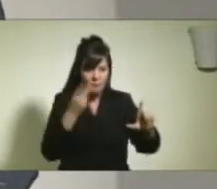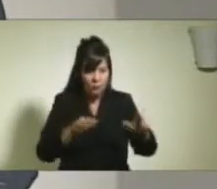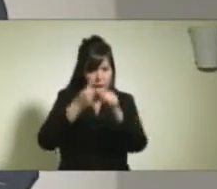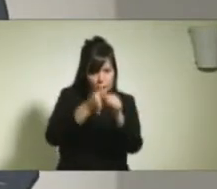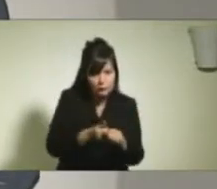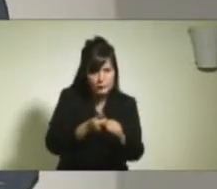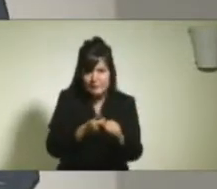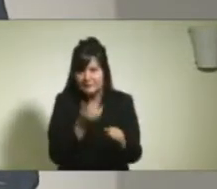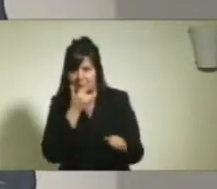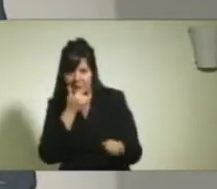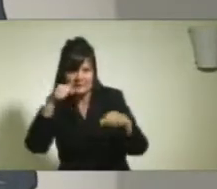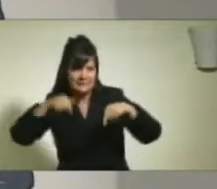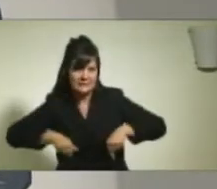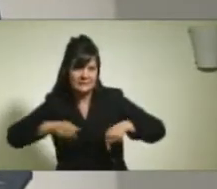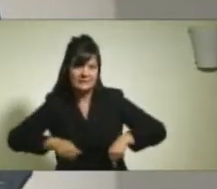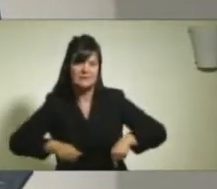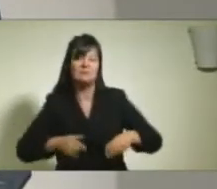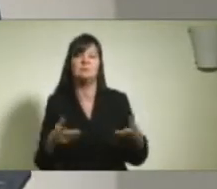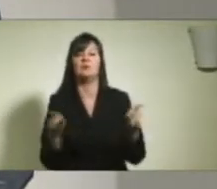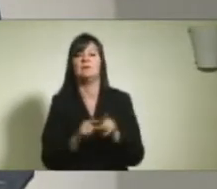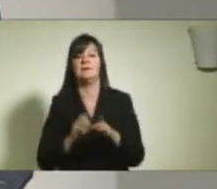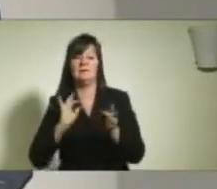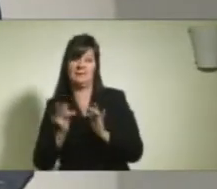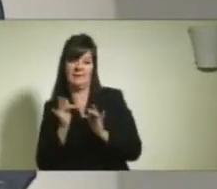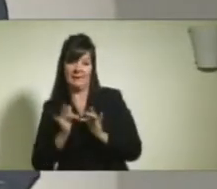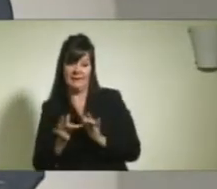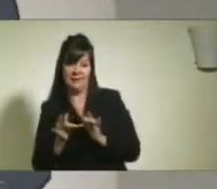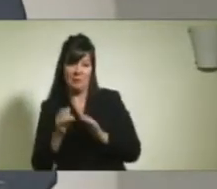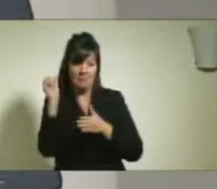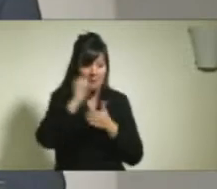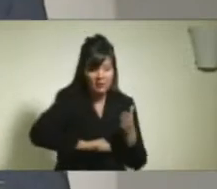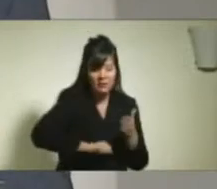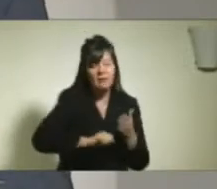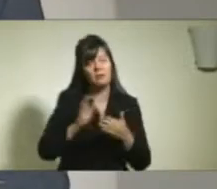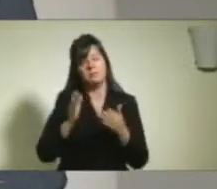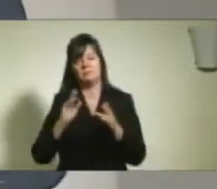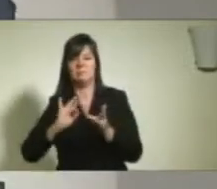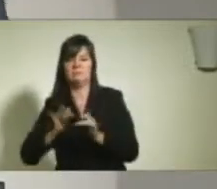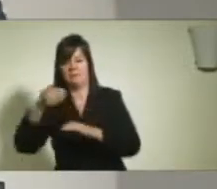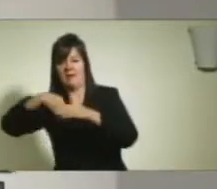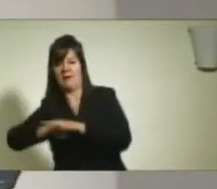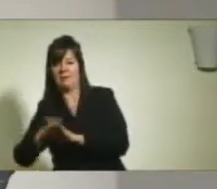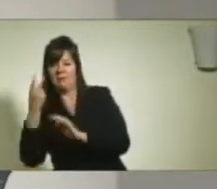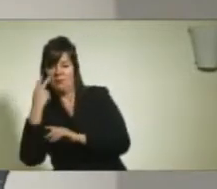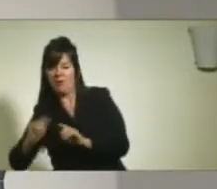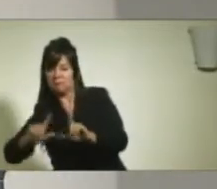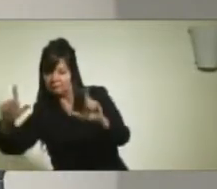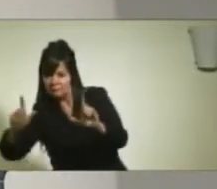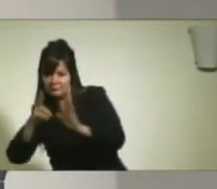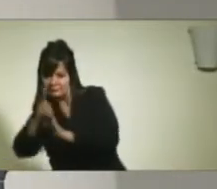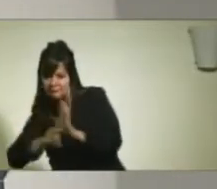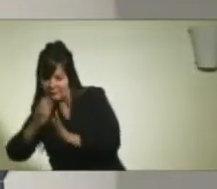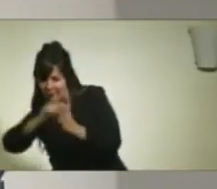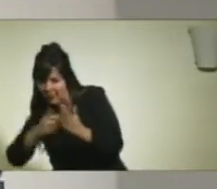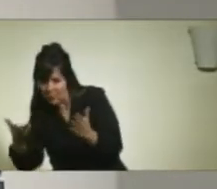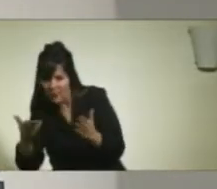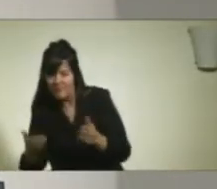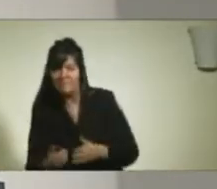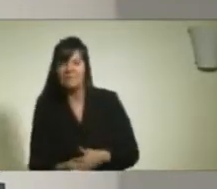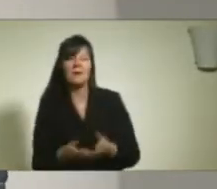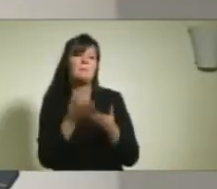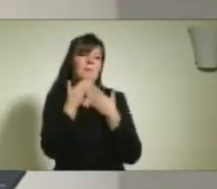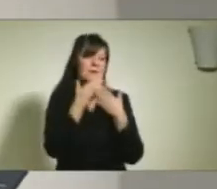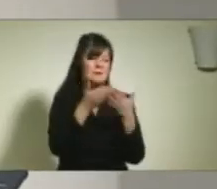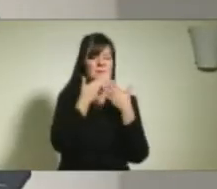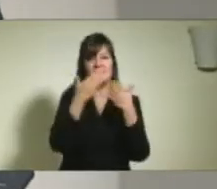pour revoir ou voir différentes parties est un élément important. Donc, merci aux personnes